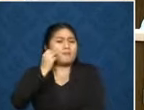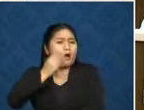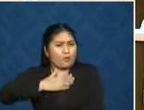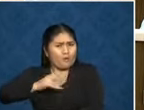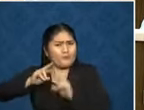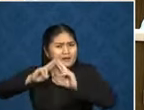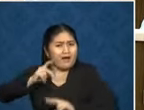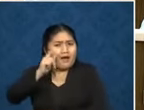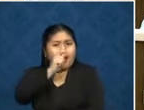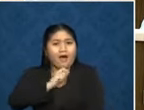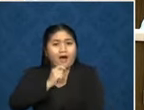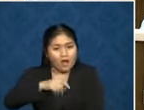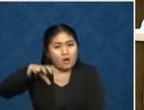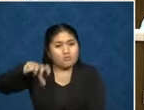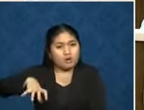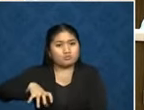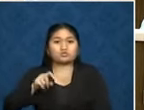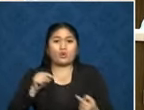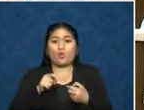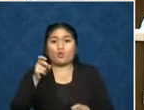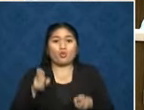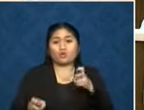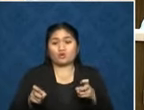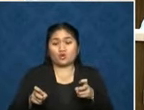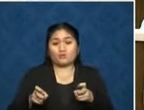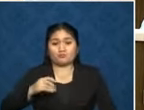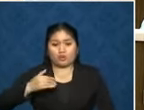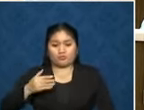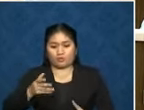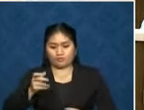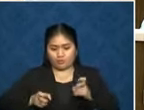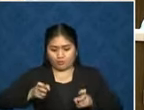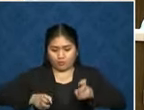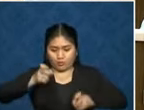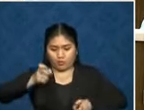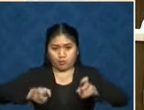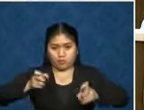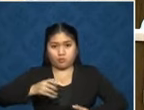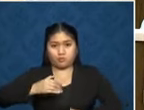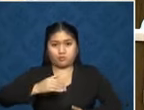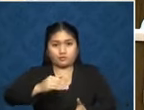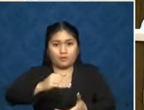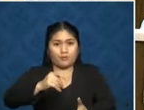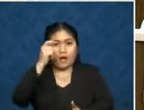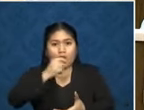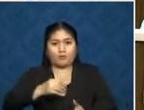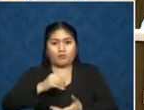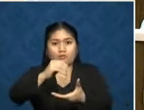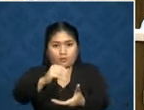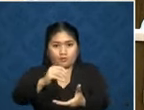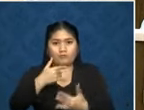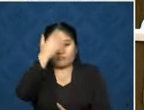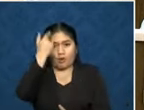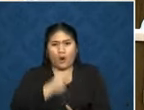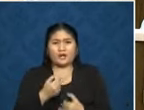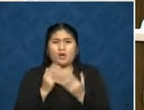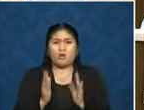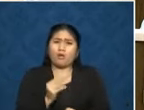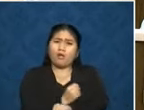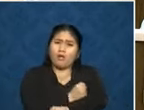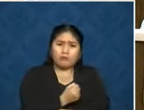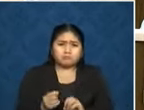ารก็ยังต้องใช้หุ่นยนต์เสิร์ฟอาหารแทนพนักงานเสิร์ฟเพราะขาดแคลนแรงงานครับเนื่องจากหา